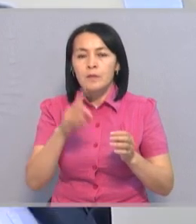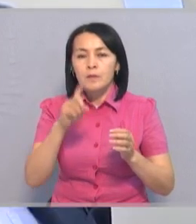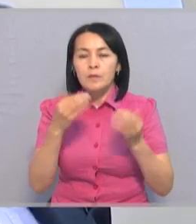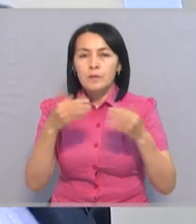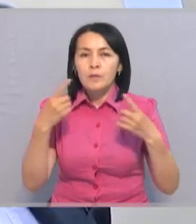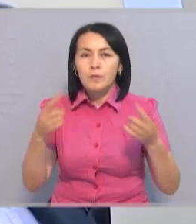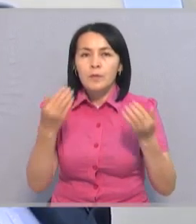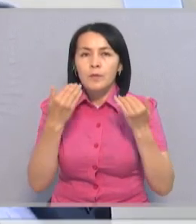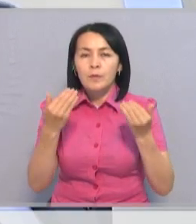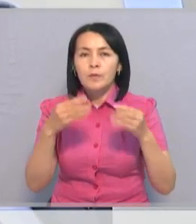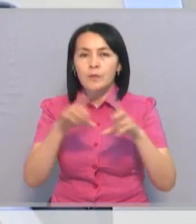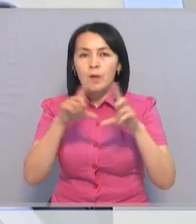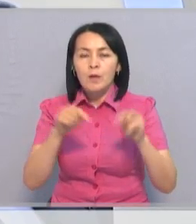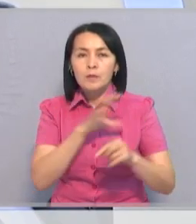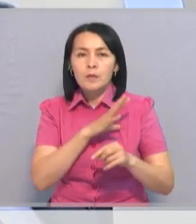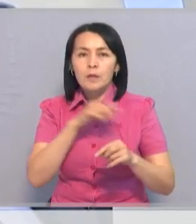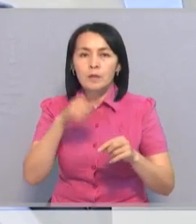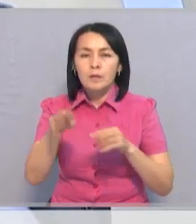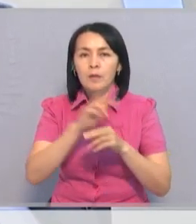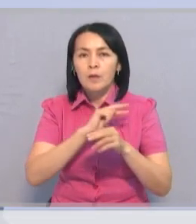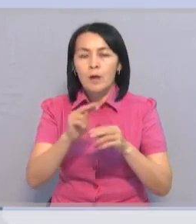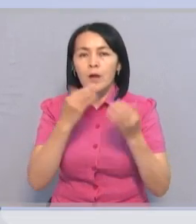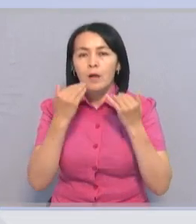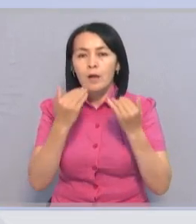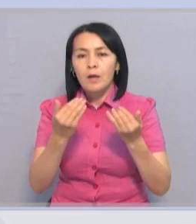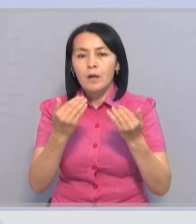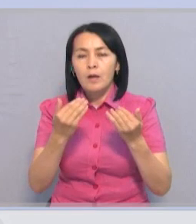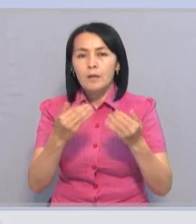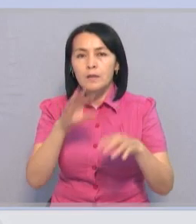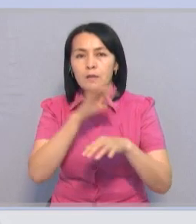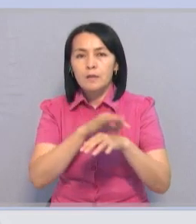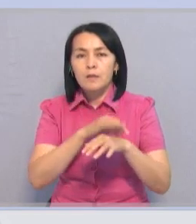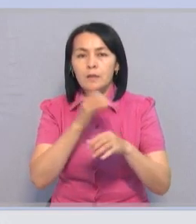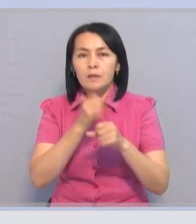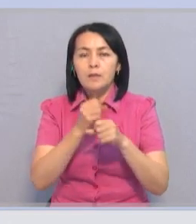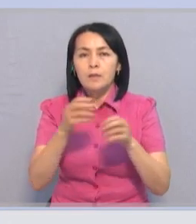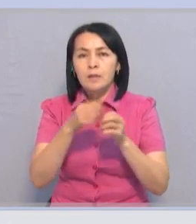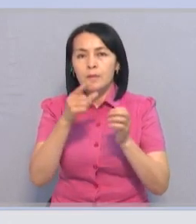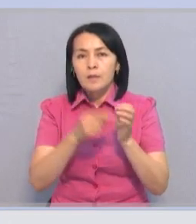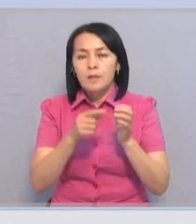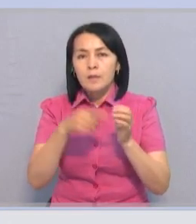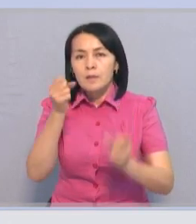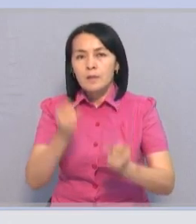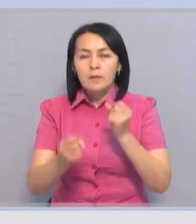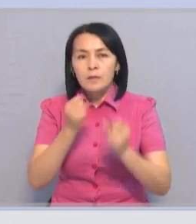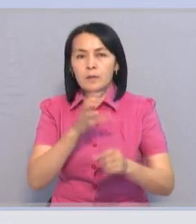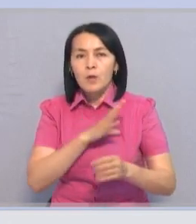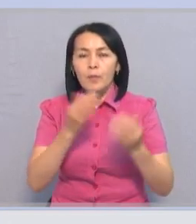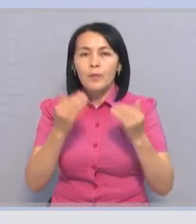и прилегающих к ним территории. Для профилактики энзоотических заболеваний задействовано 17 единиц